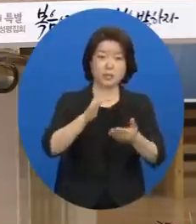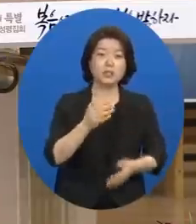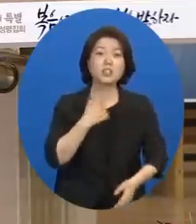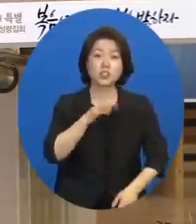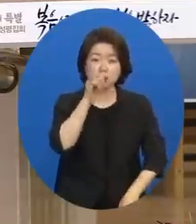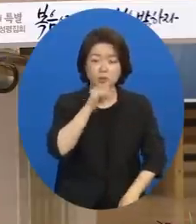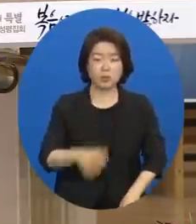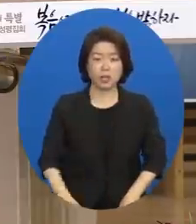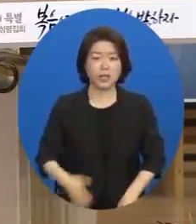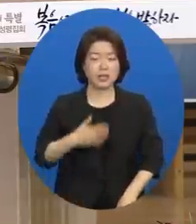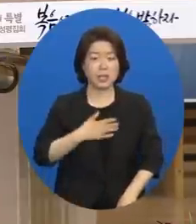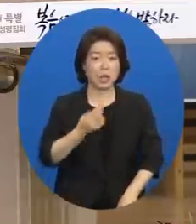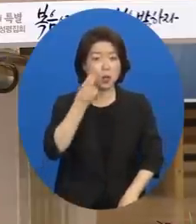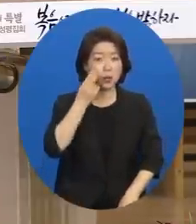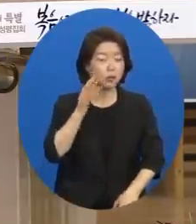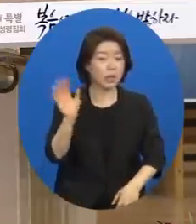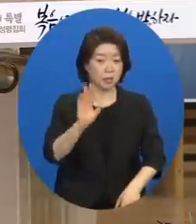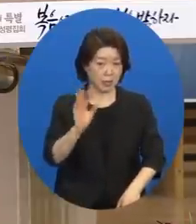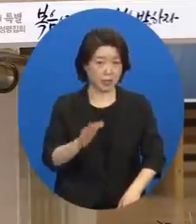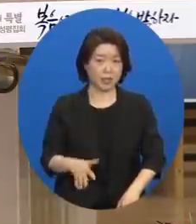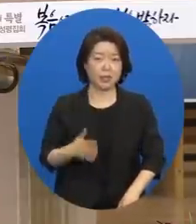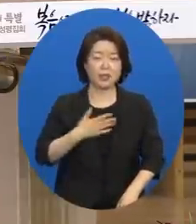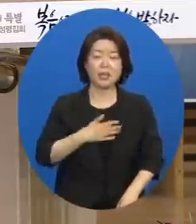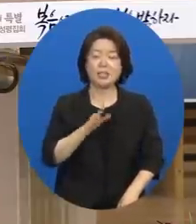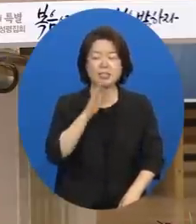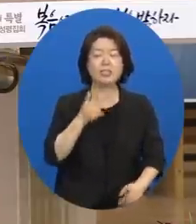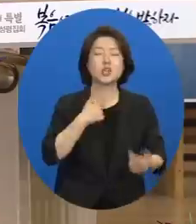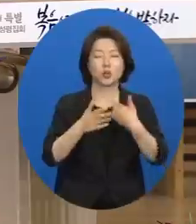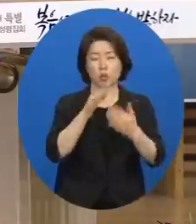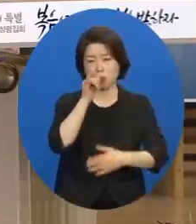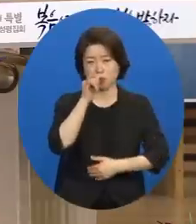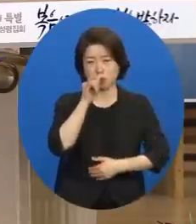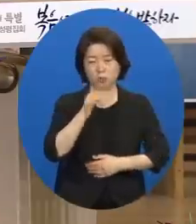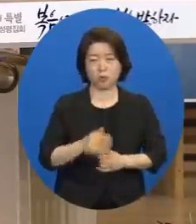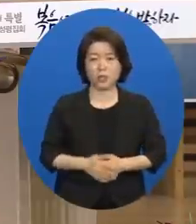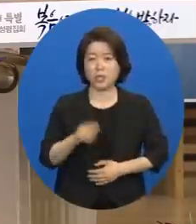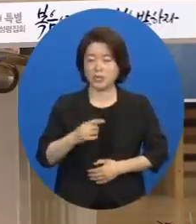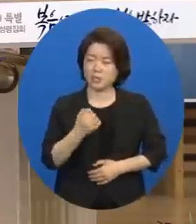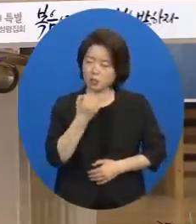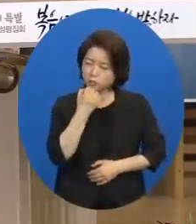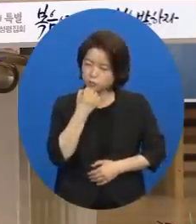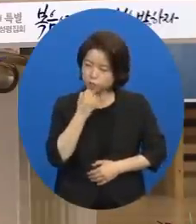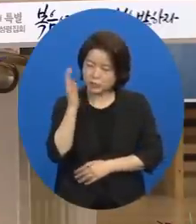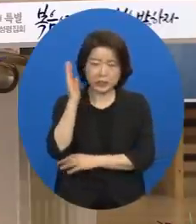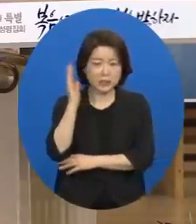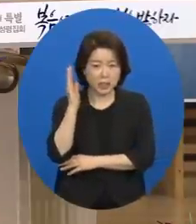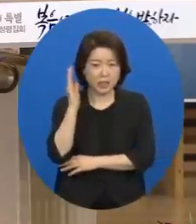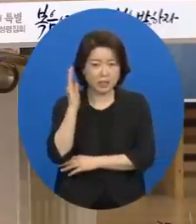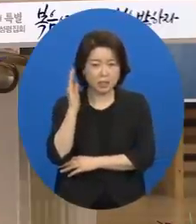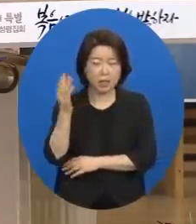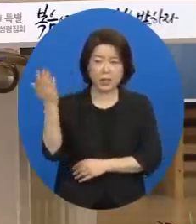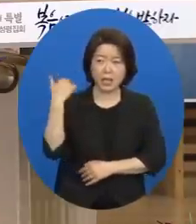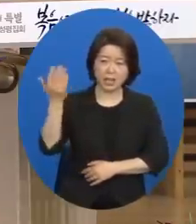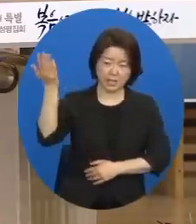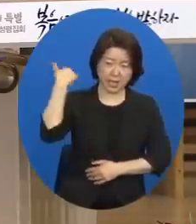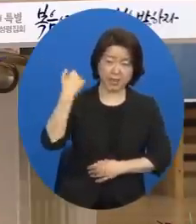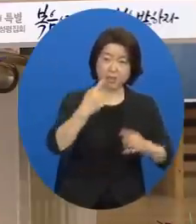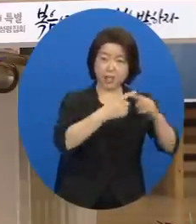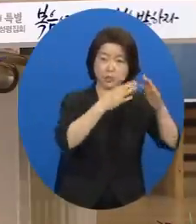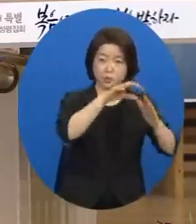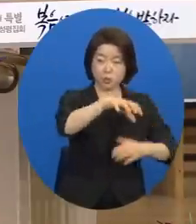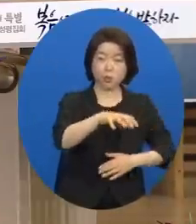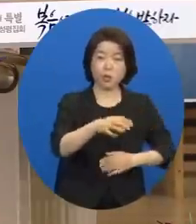들으셨지만 제가 농담할 리는 없잖아요. 제가 실제 경험한 일이거든요. 근데 이 우스꽝스러운 일이 그 교회에서만 있었던 게